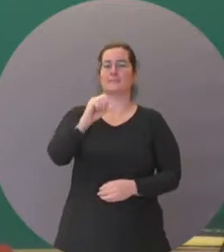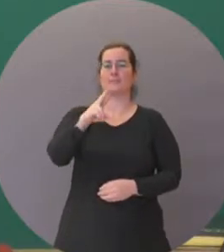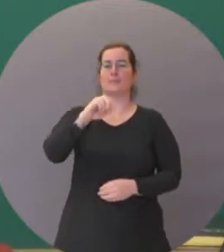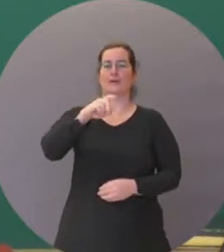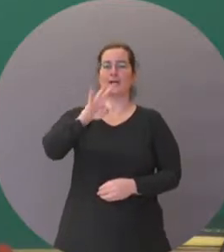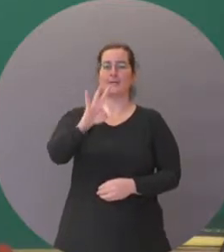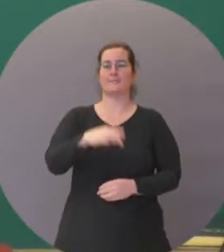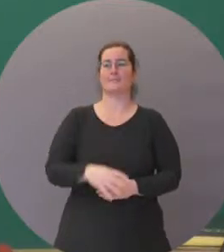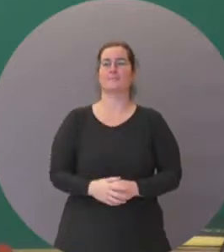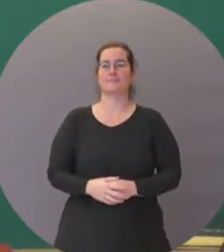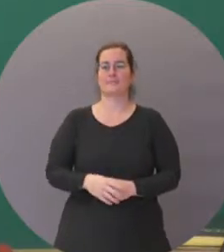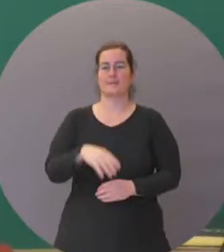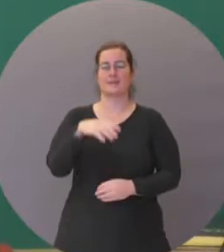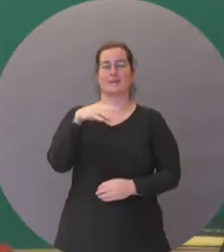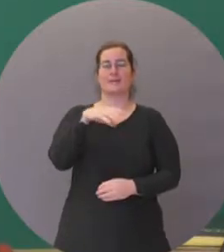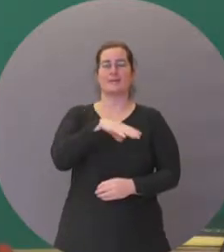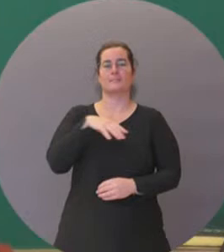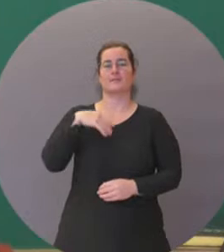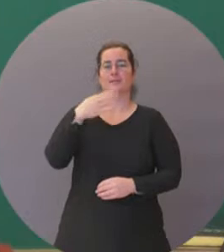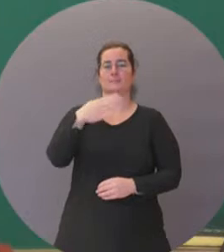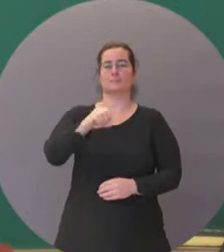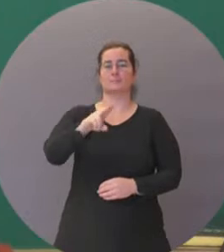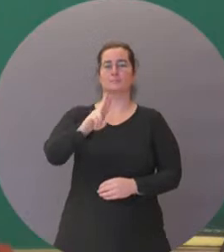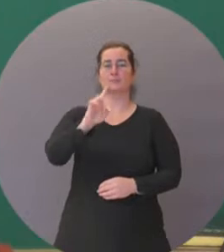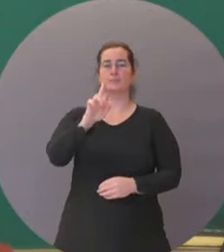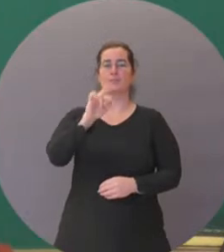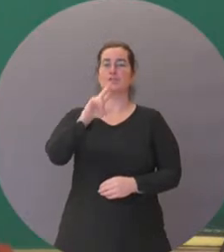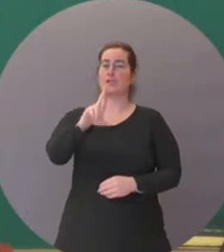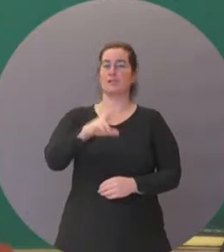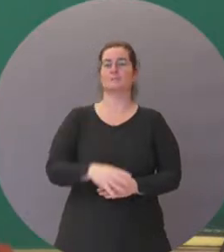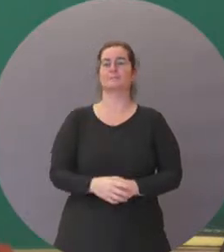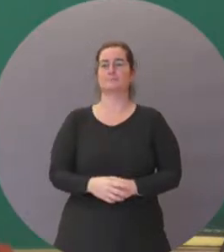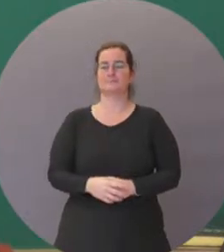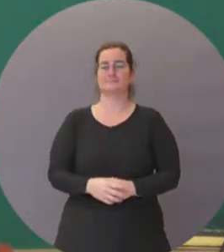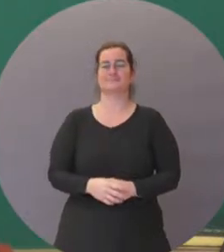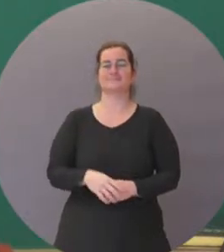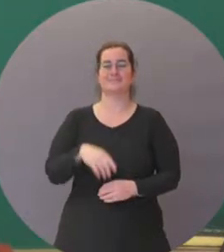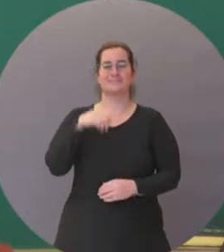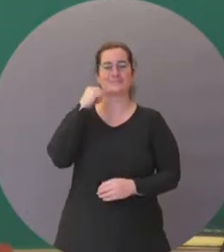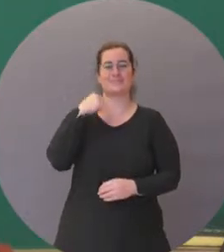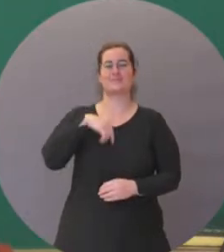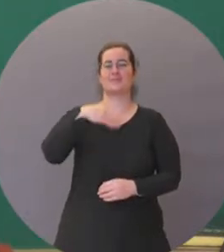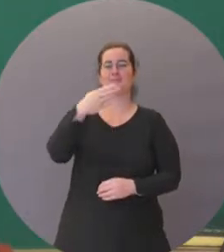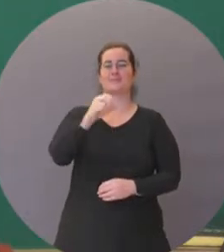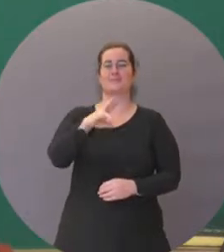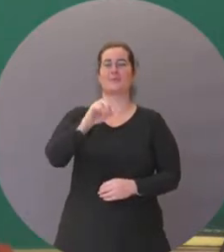madame Moutier le cerf Muriel monsieur Moïse joachimia